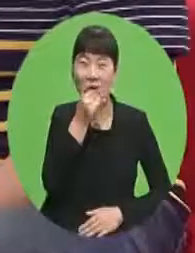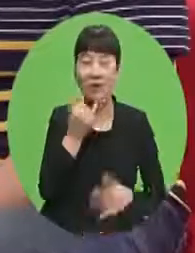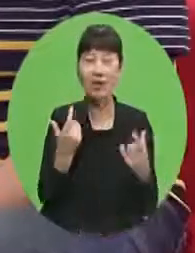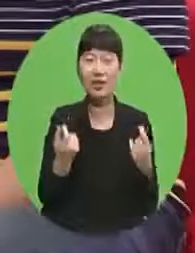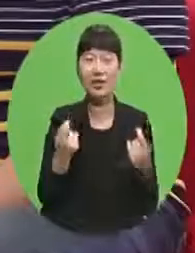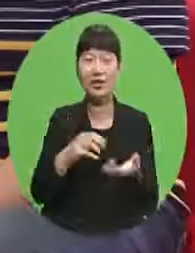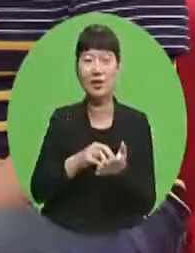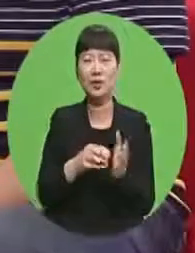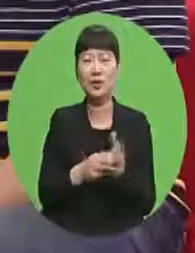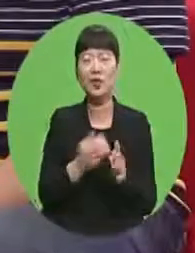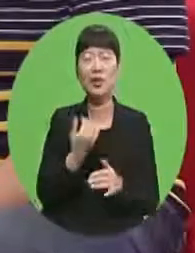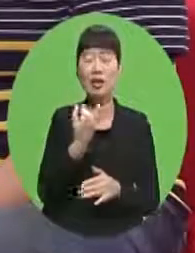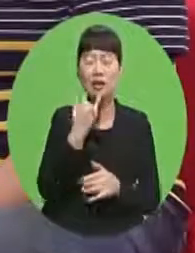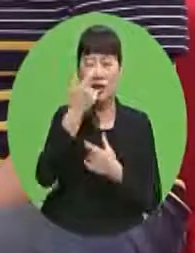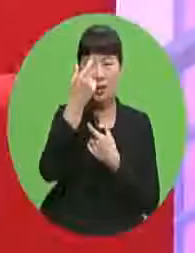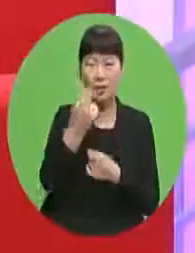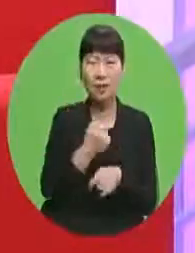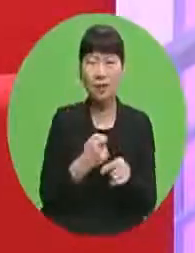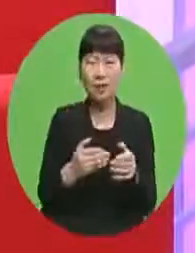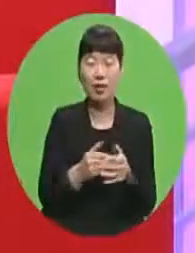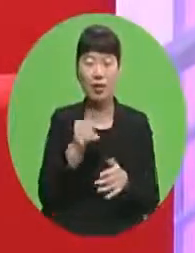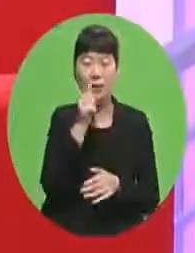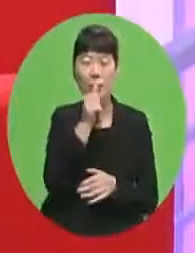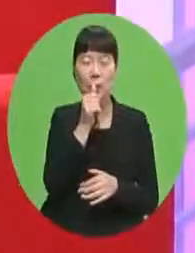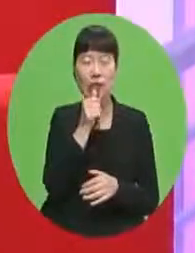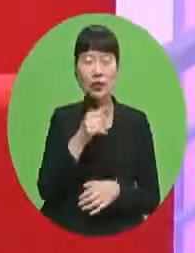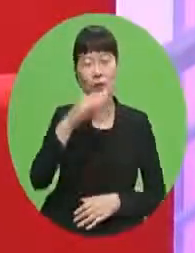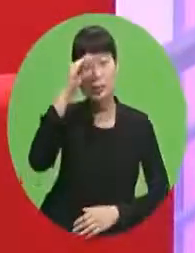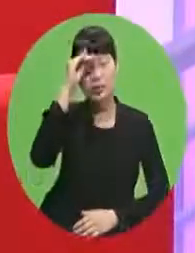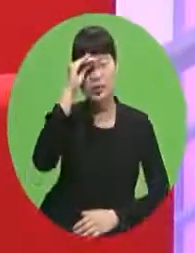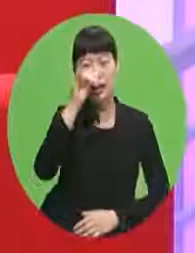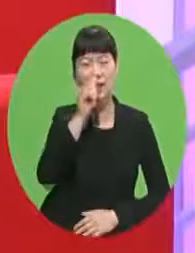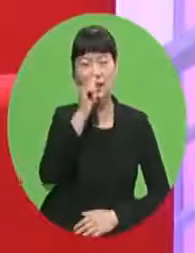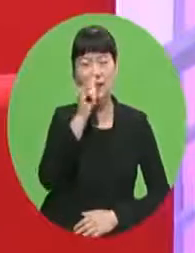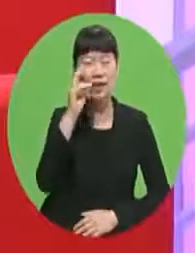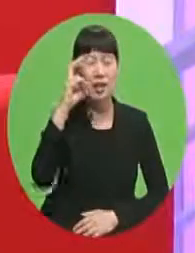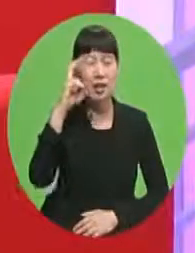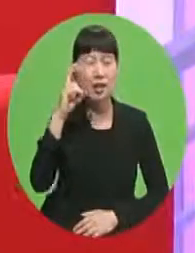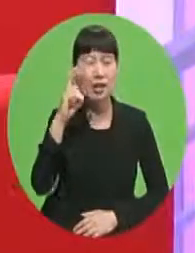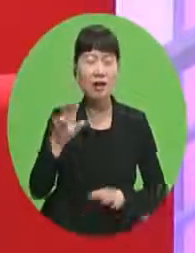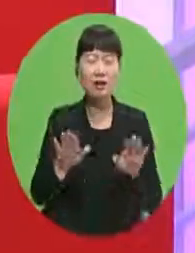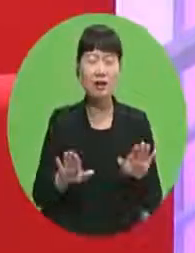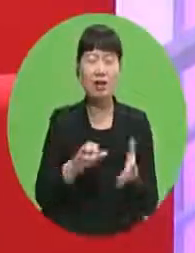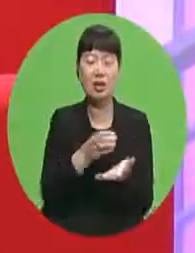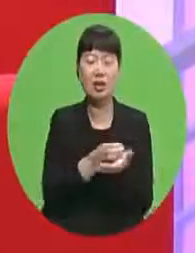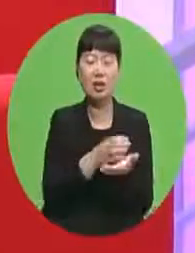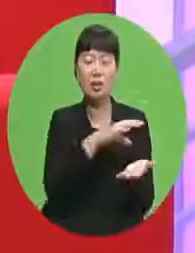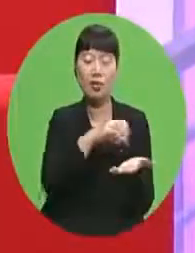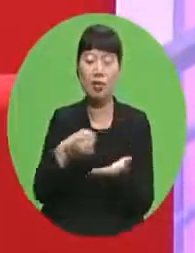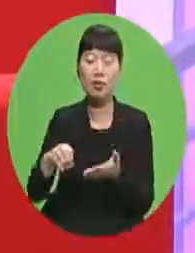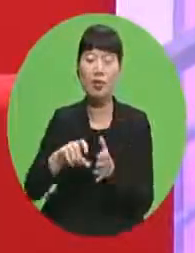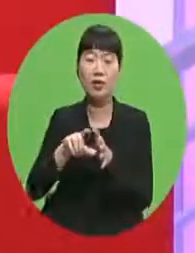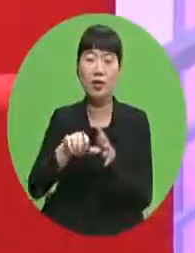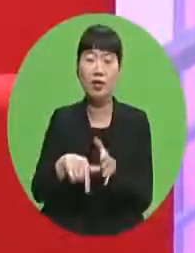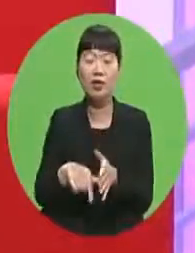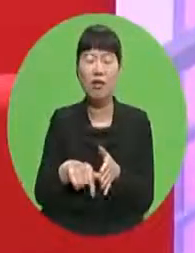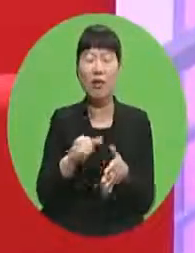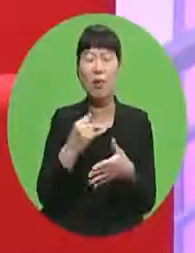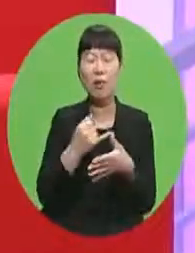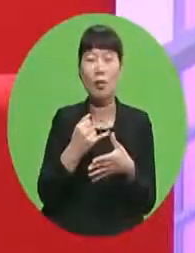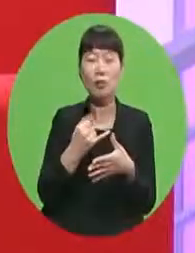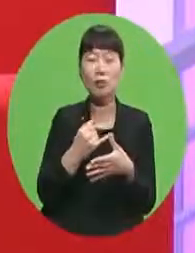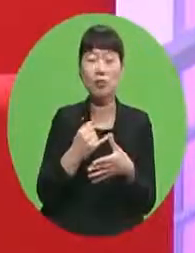이런 정도가 딱 좋아요. 그러니까 고양이 흉내를 내보는 거구나 뭐 이렇게 한다든가 아니면 이제 컵을 가지고 왔을 때 아